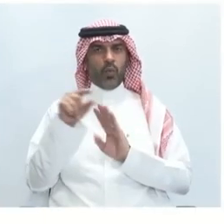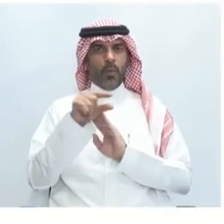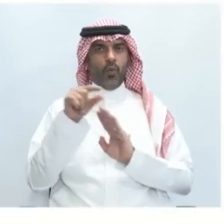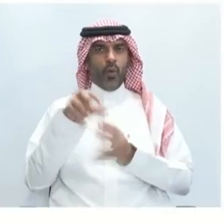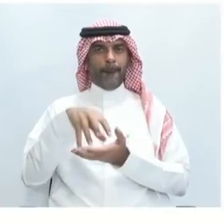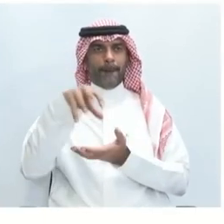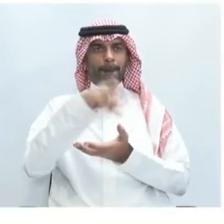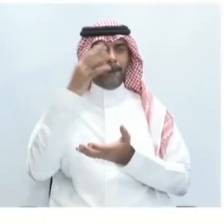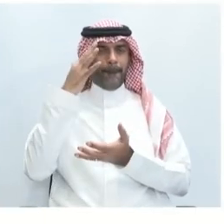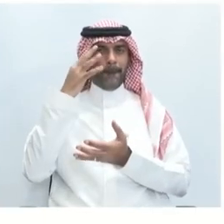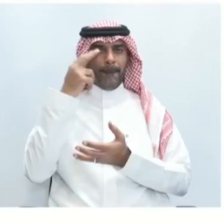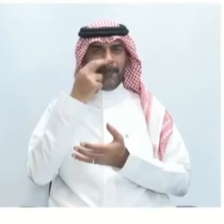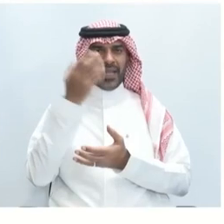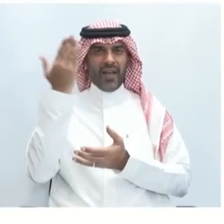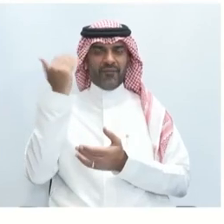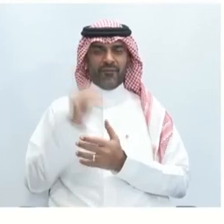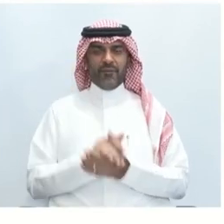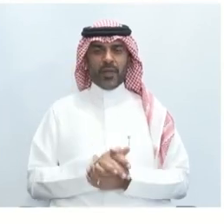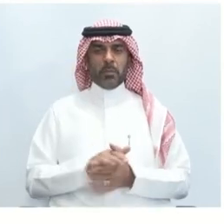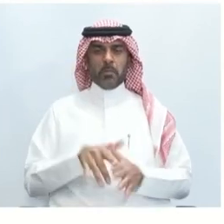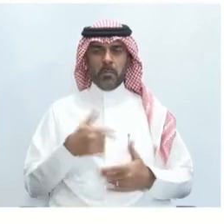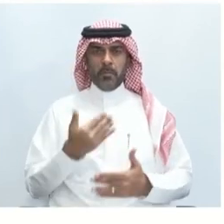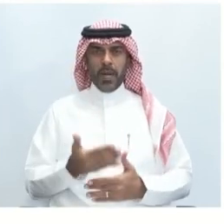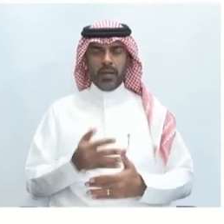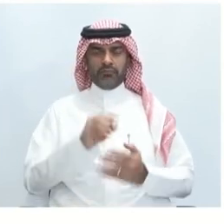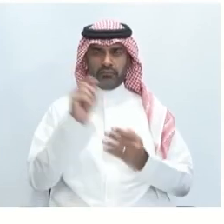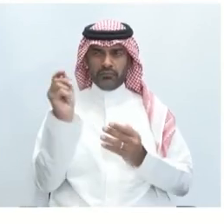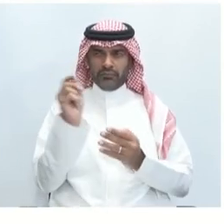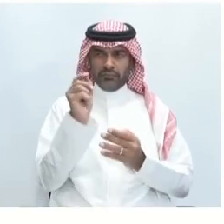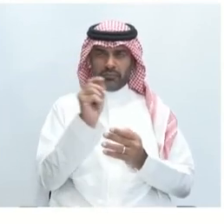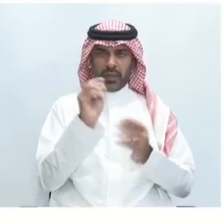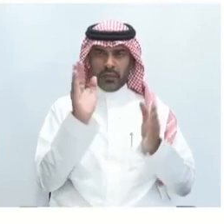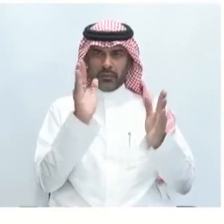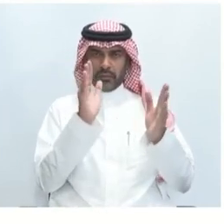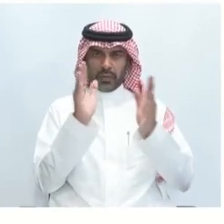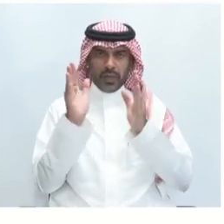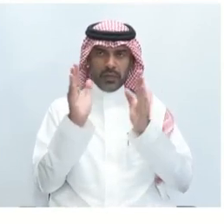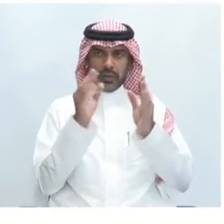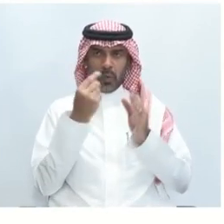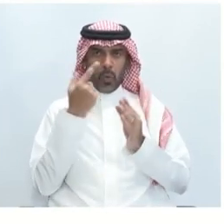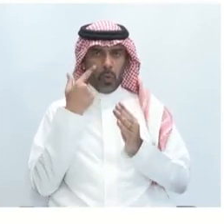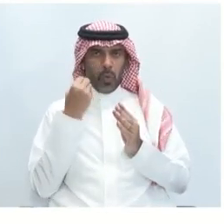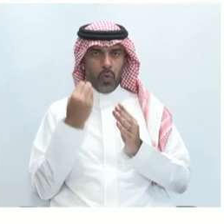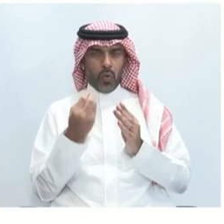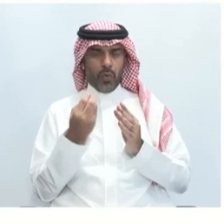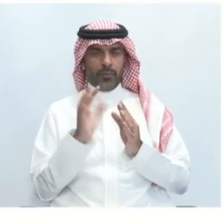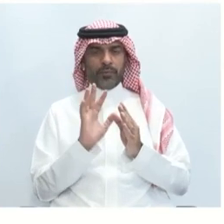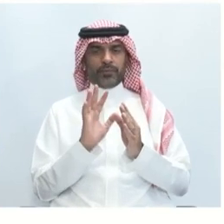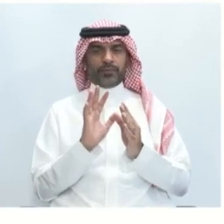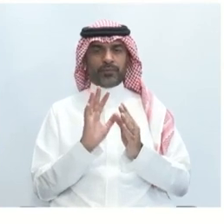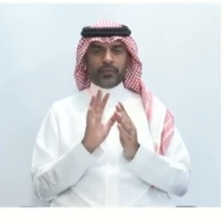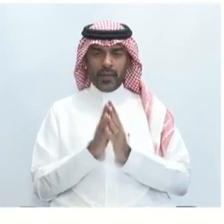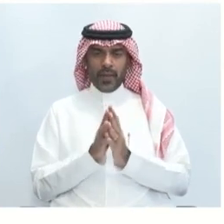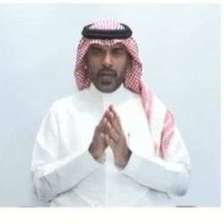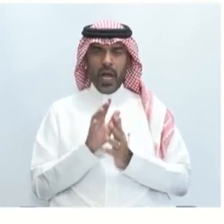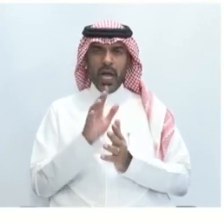ثم قم بتنسيق النص ليبدو جذابا وسهلا للقراءه حاول ان تتجنب بعض التنسيقات كاستخدام الحدود